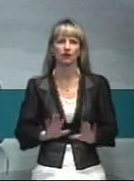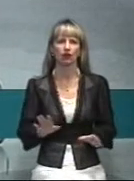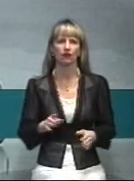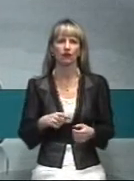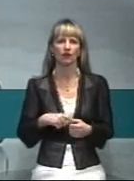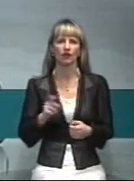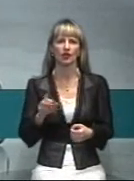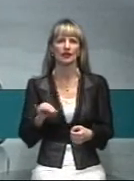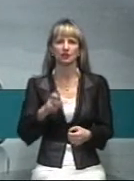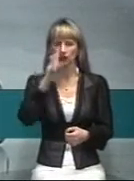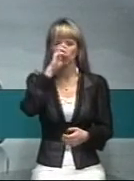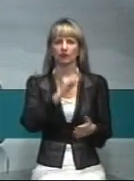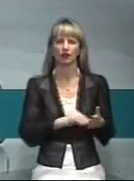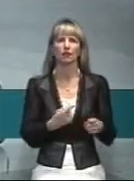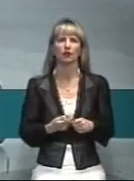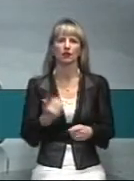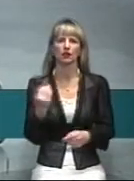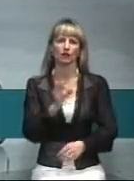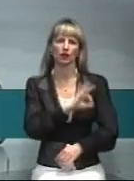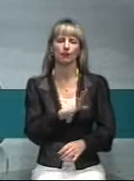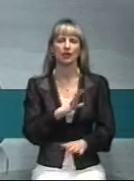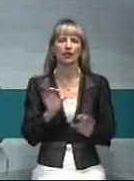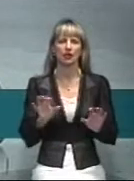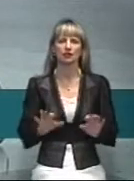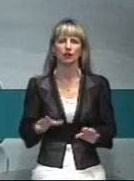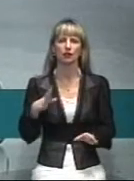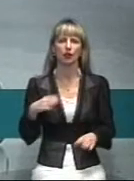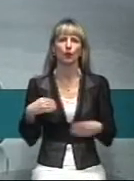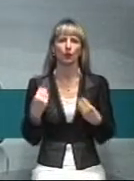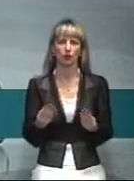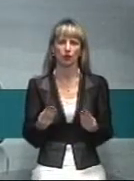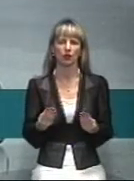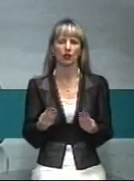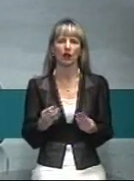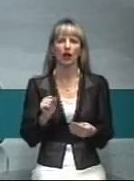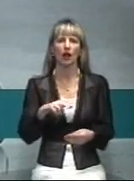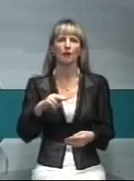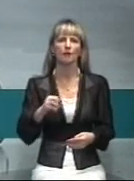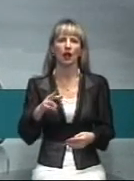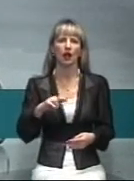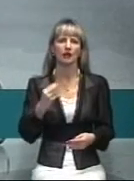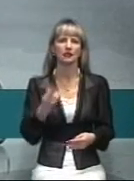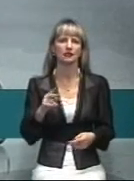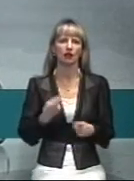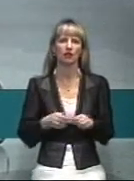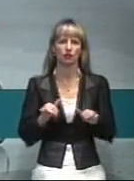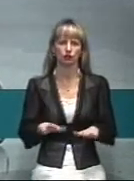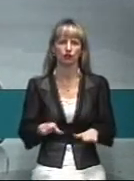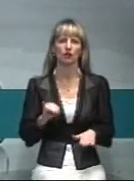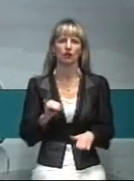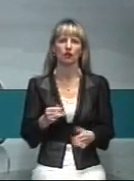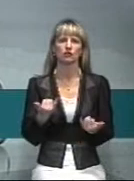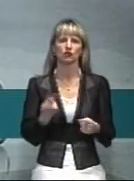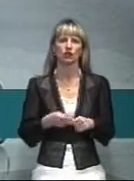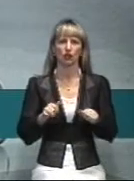виключений з державного реєстру, тому його використання було незаконним. Але була подана обґрунтована апеляція на дане рішення, наразі це рішення не набрало законної